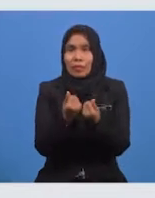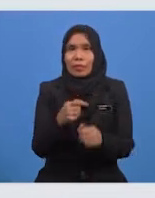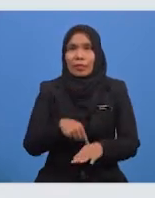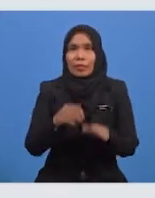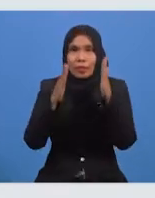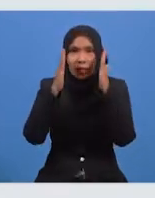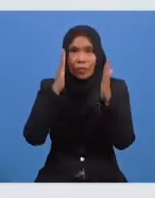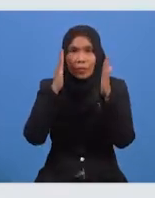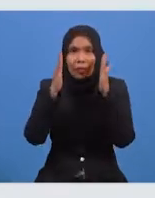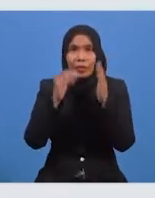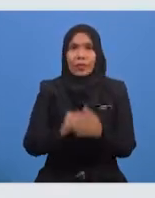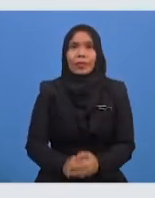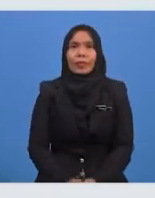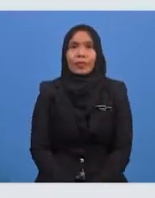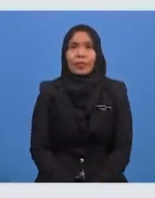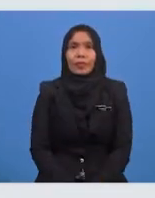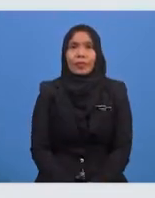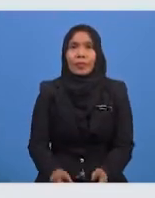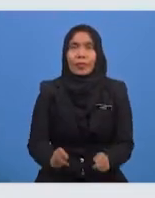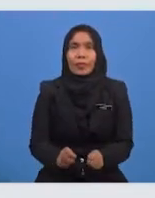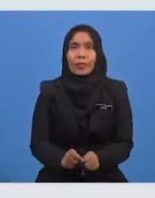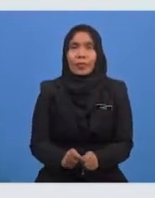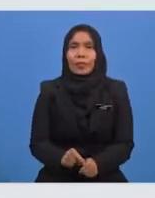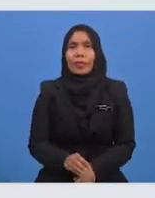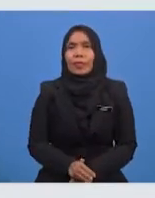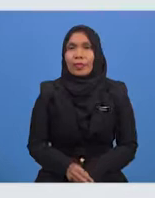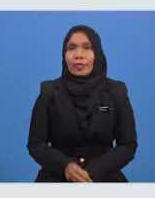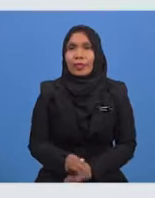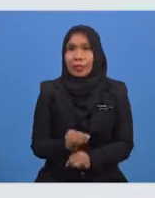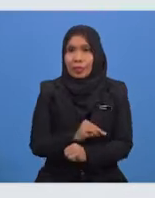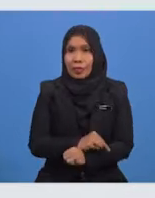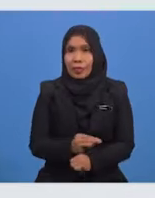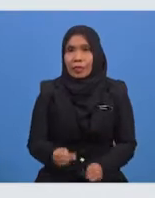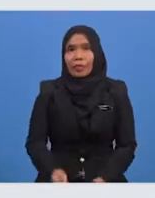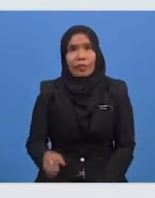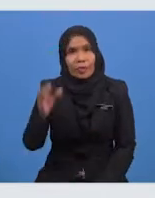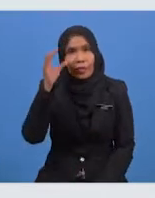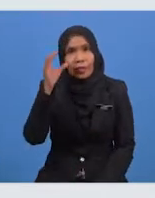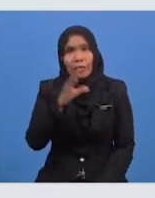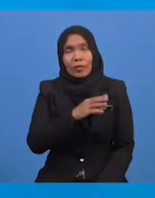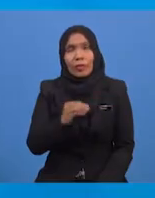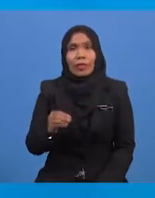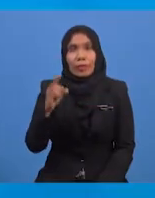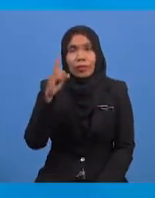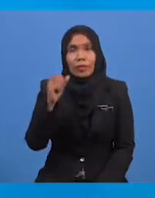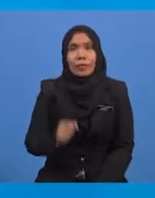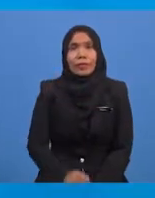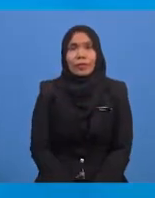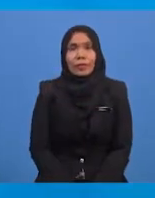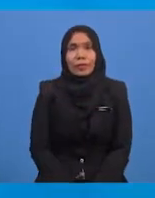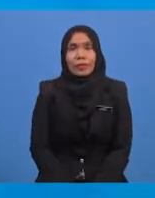sesuatu keluaran seperti Melayu, Cina dan India. Sosiobudaya boleh mempengaruhi sikap,